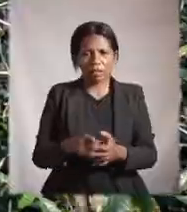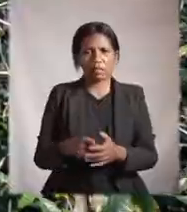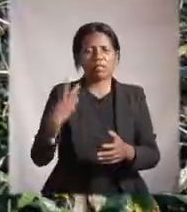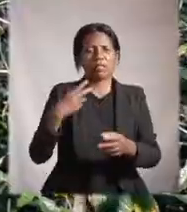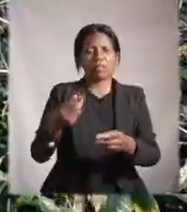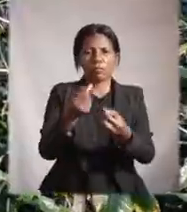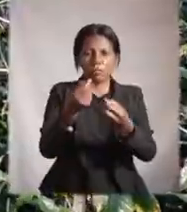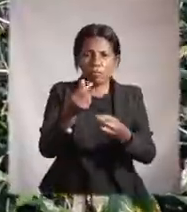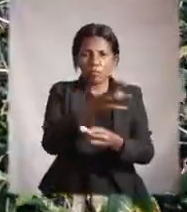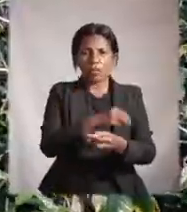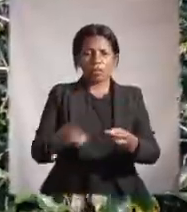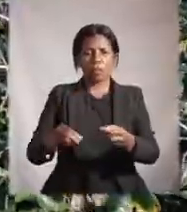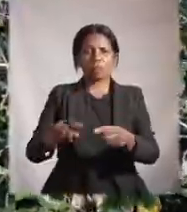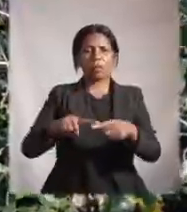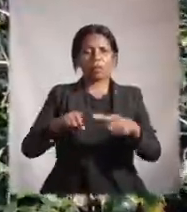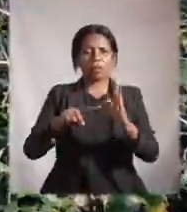kua ne musang komesa